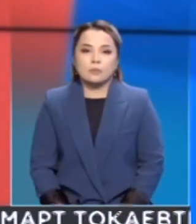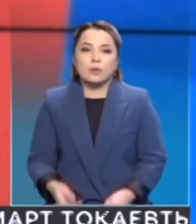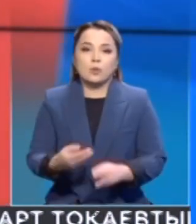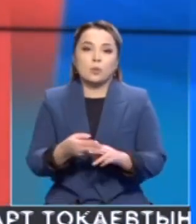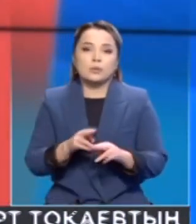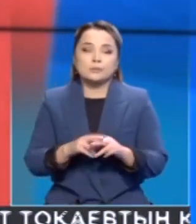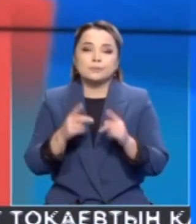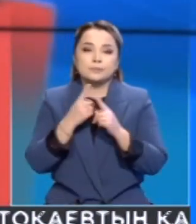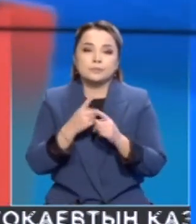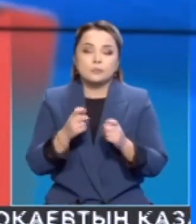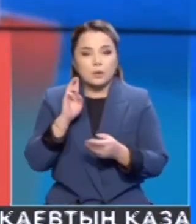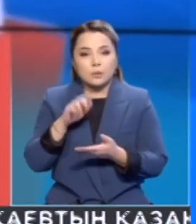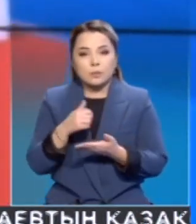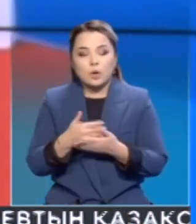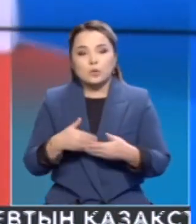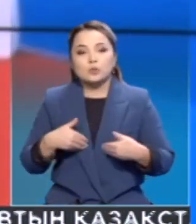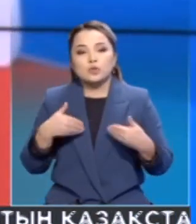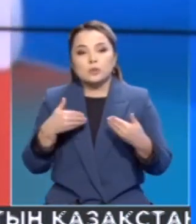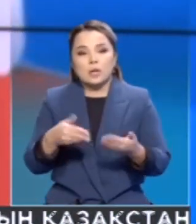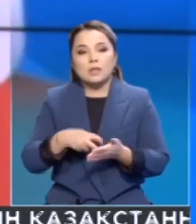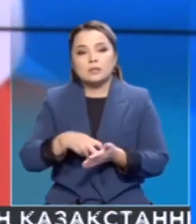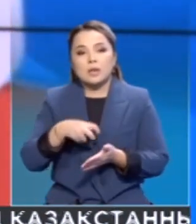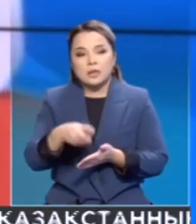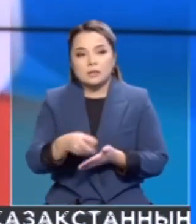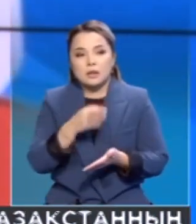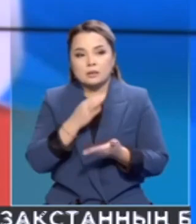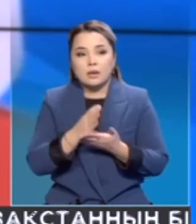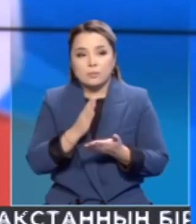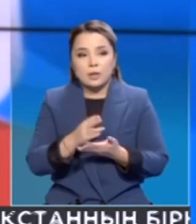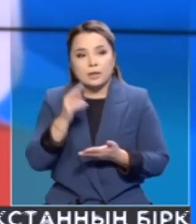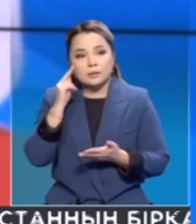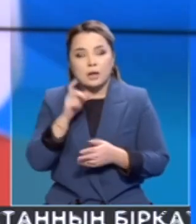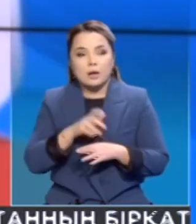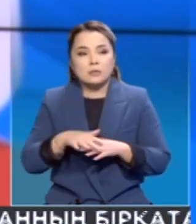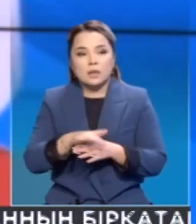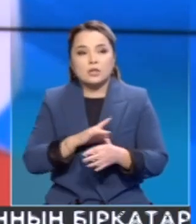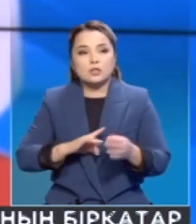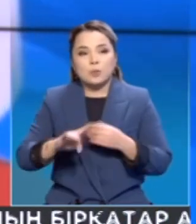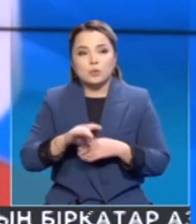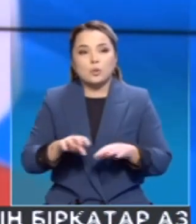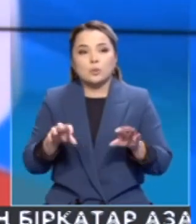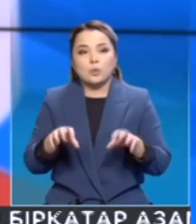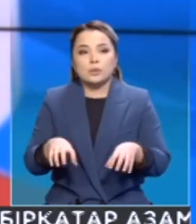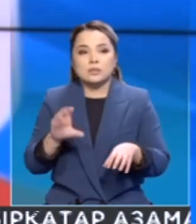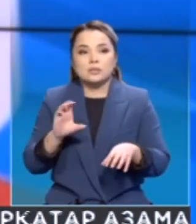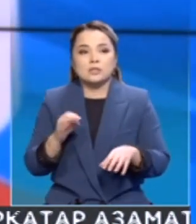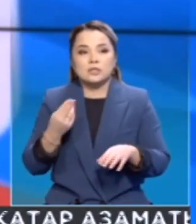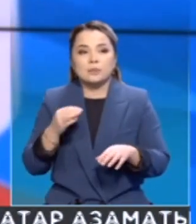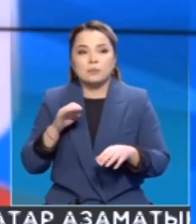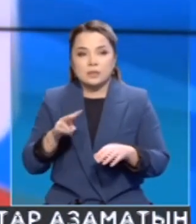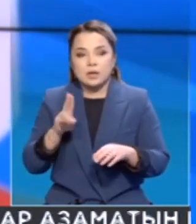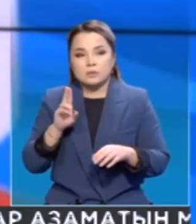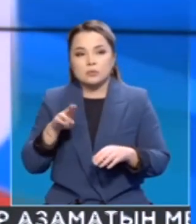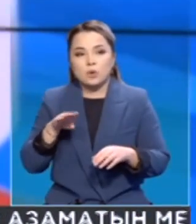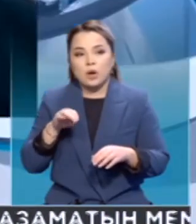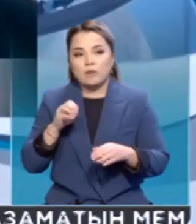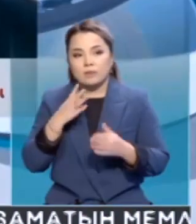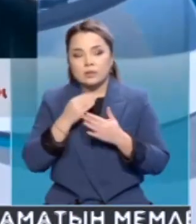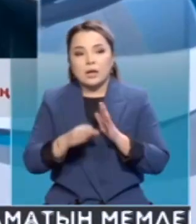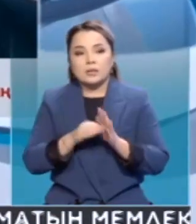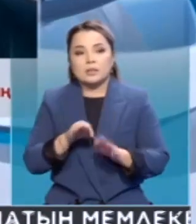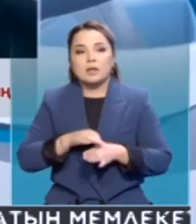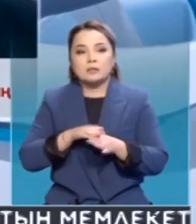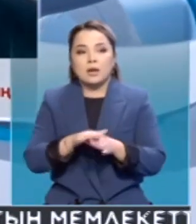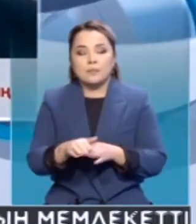Осы орайда мемлекет басшысының атына құттықтау жедел хаттар келіп жатыр. Қытай Халық Республикасының төрағасы Си Цзиньпин Қасым Жомарт Тоқаевты